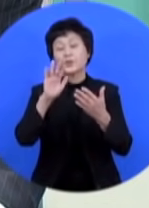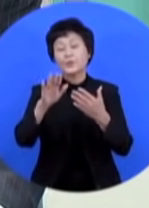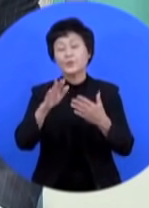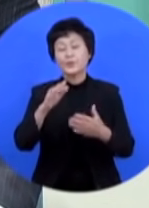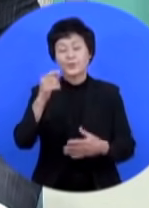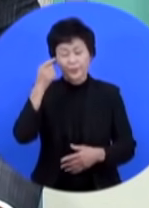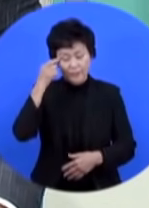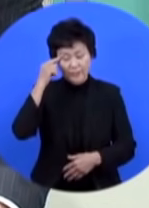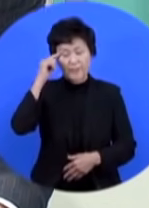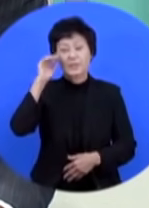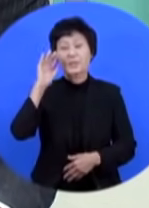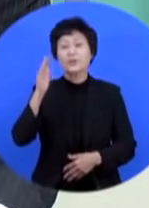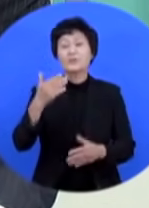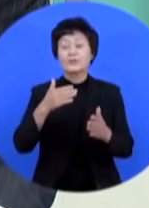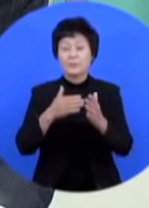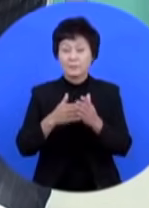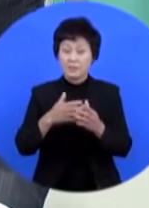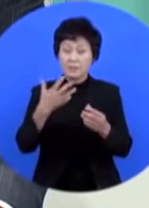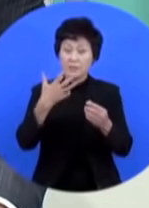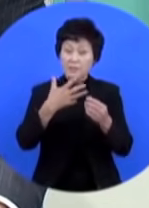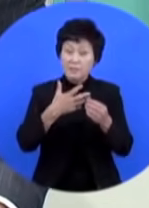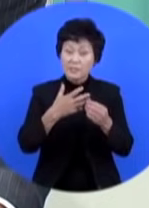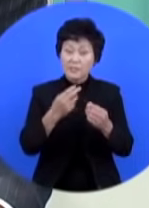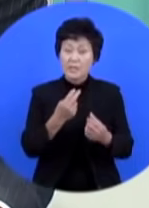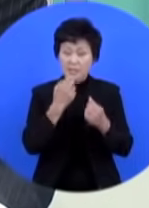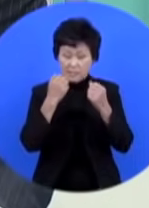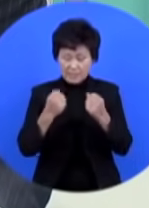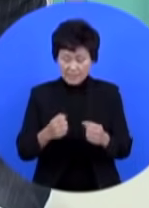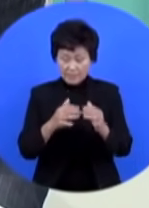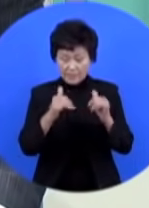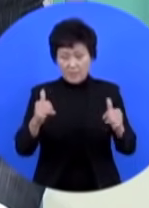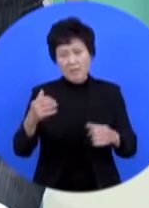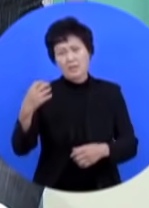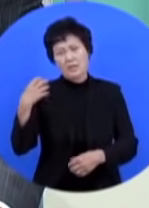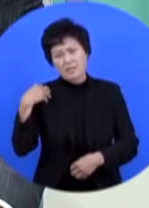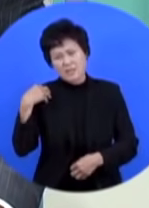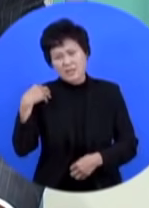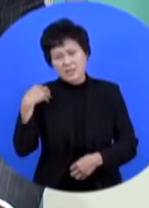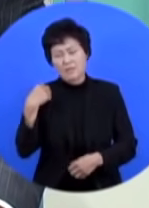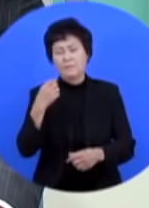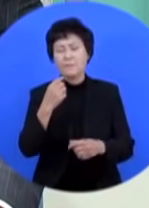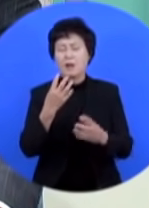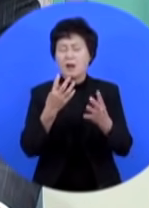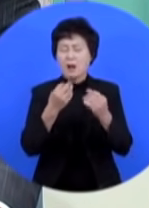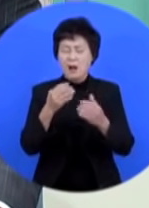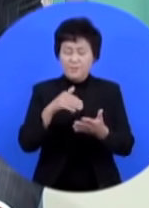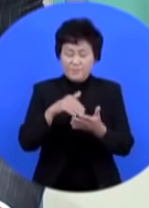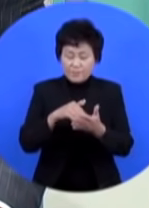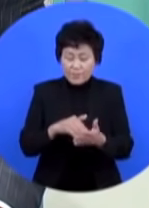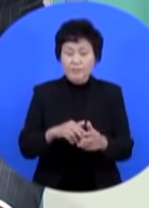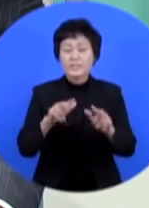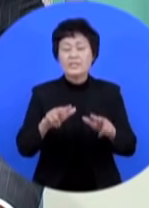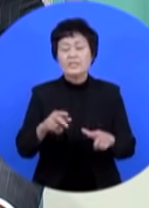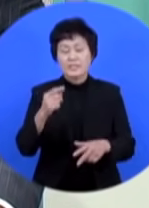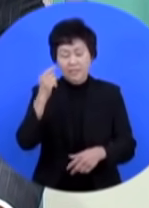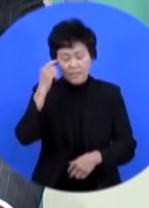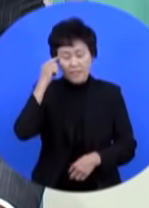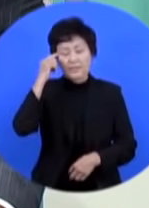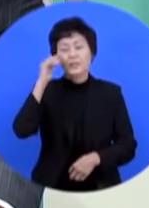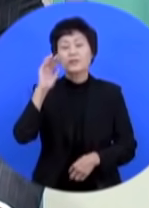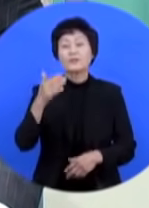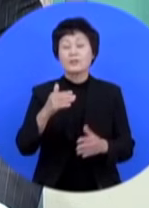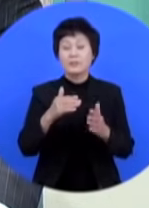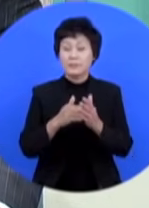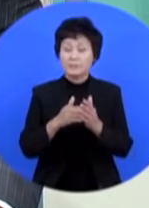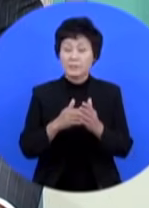번째, 살아남은 자의 책임이 얼마나 무거운지 이제야 확실히 깨닫게 하시니 감사합니다.